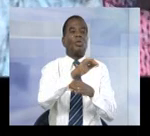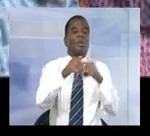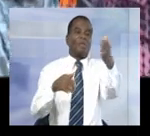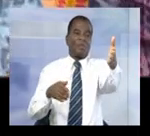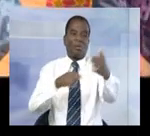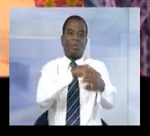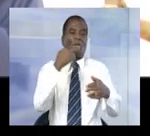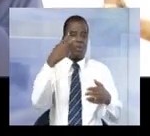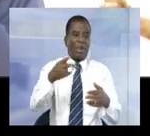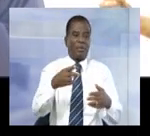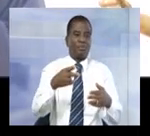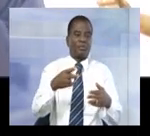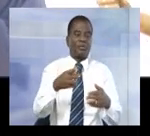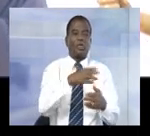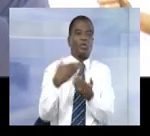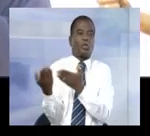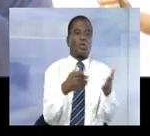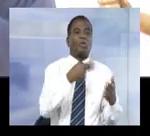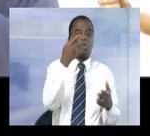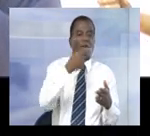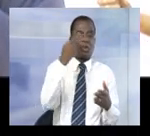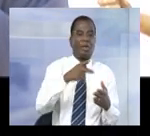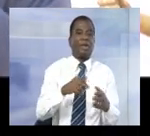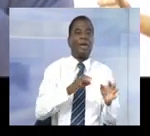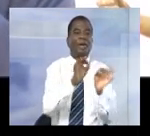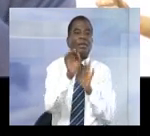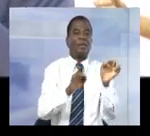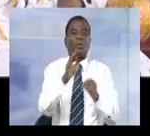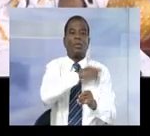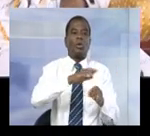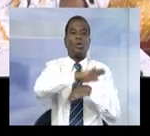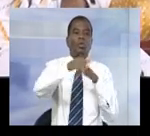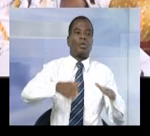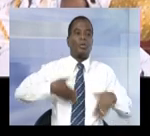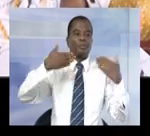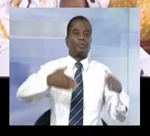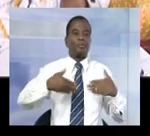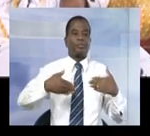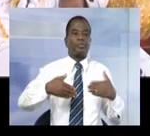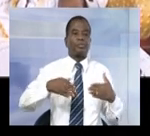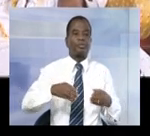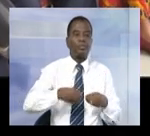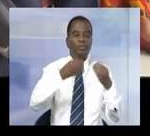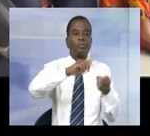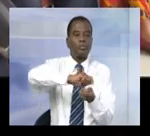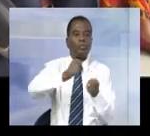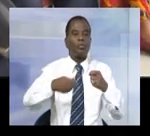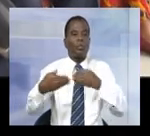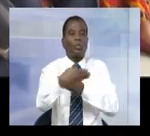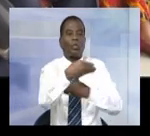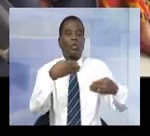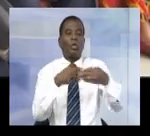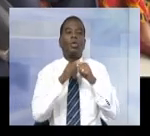royaux. Son porte-parole a traduit au roi et à sa cour toute sa gratitude. Un échange de cadeaux a couronné